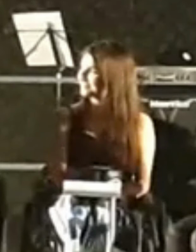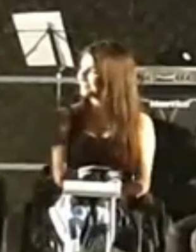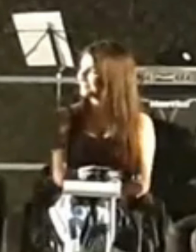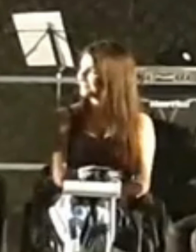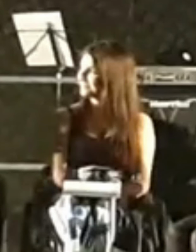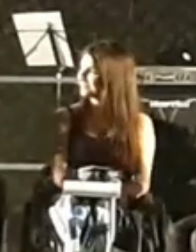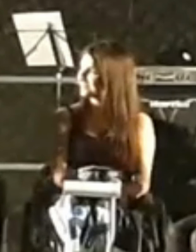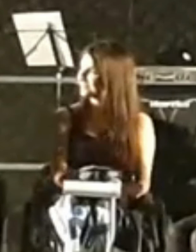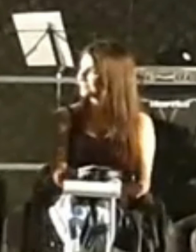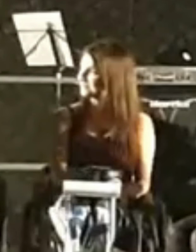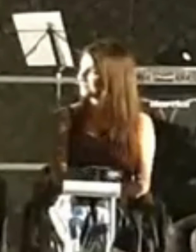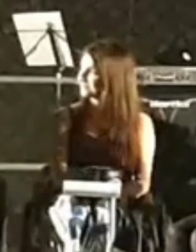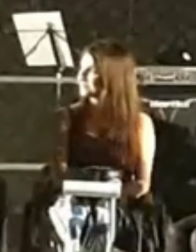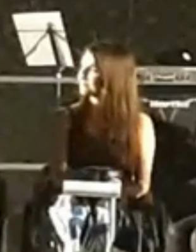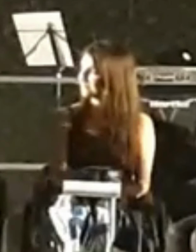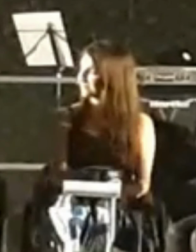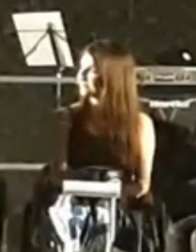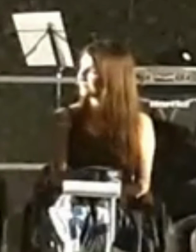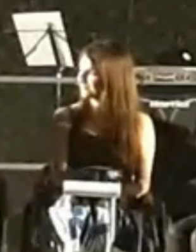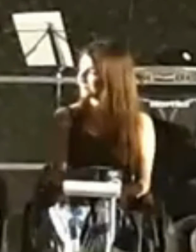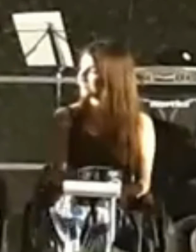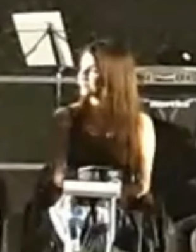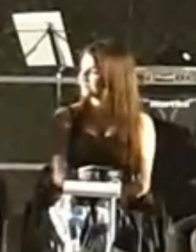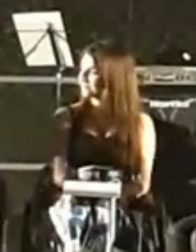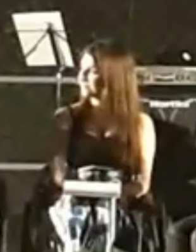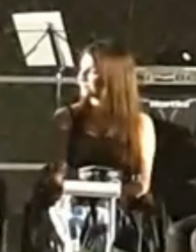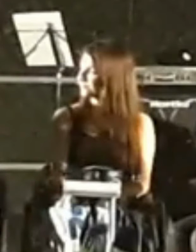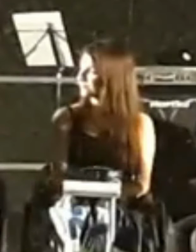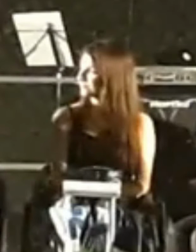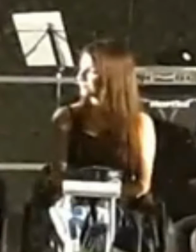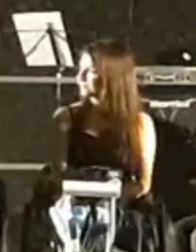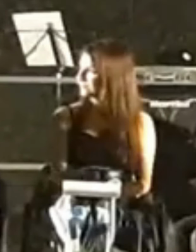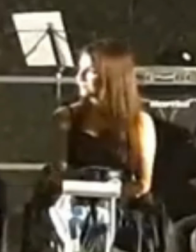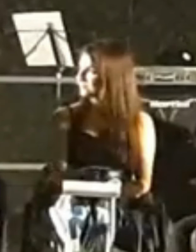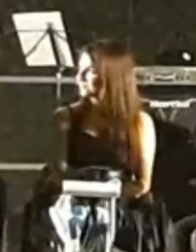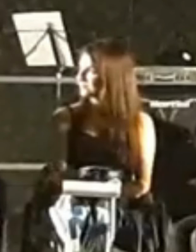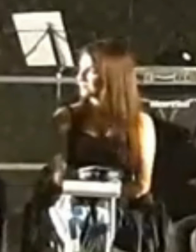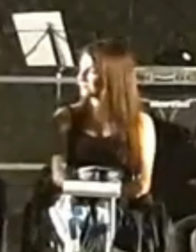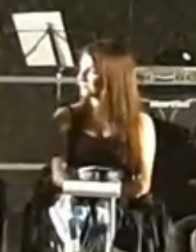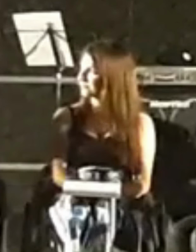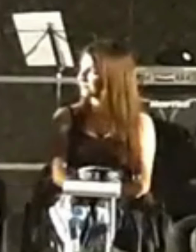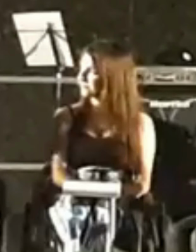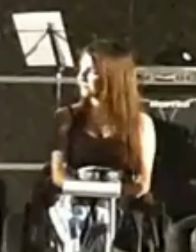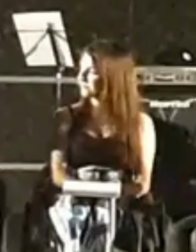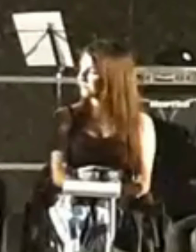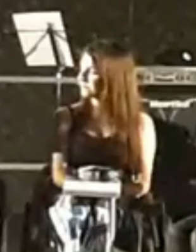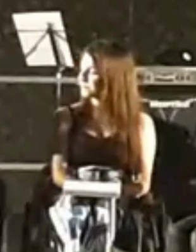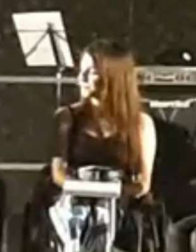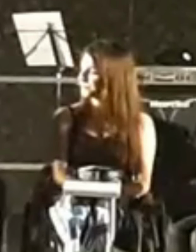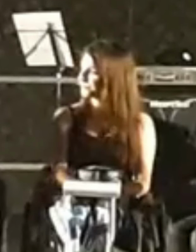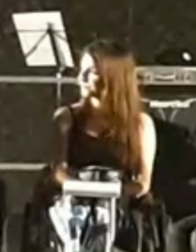continuare a farsi, a caricarsi. E poi sono andata a un allenamento e ho capito che quella quarto d'ora